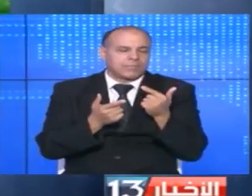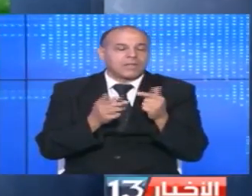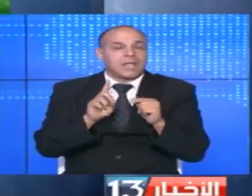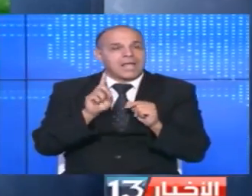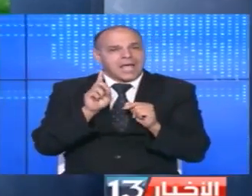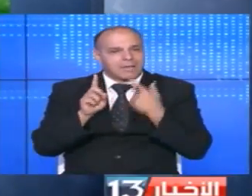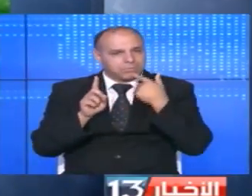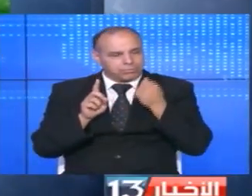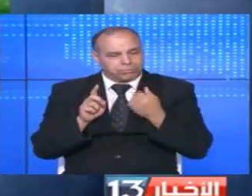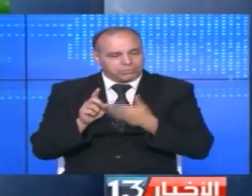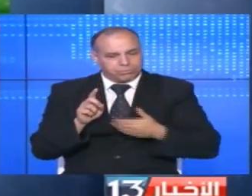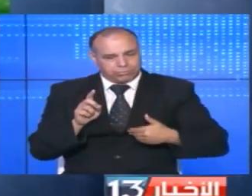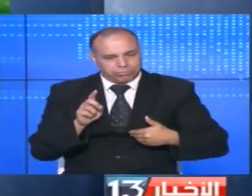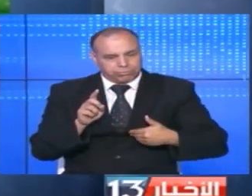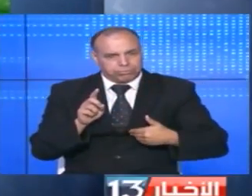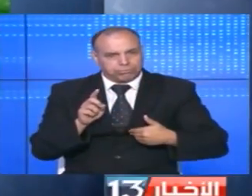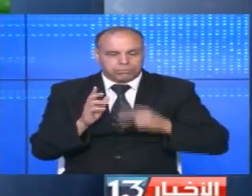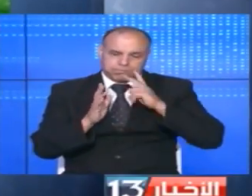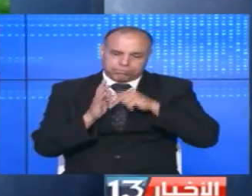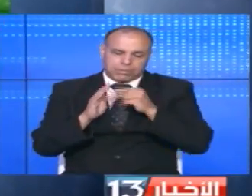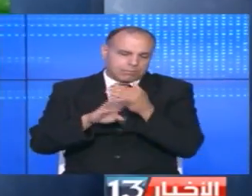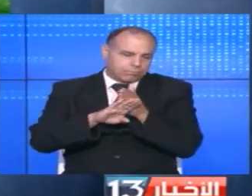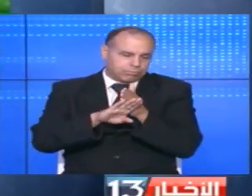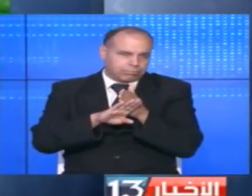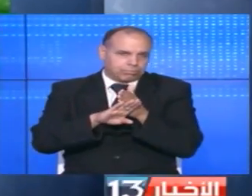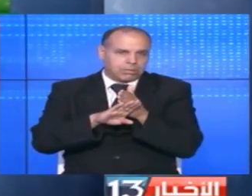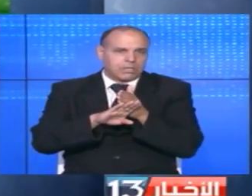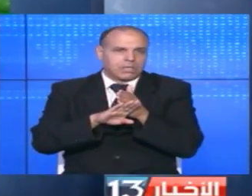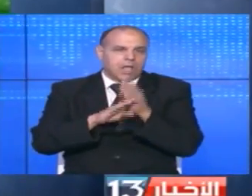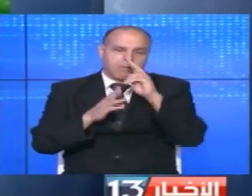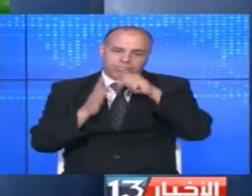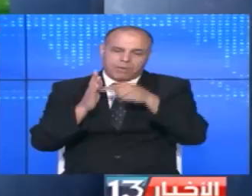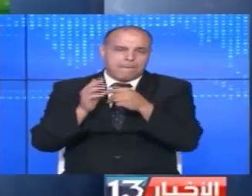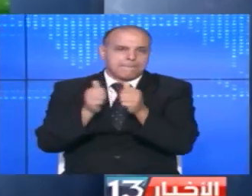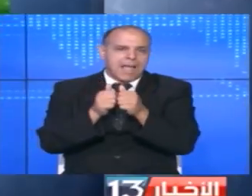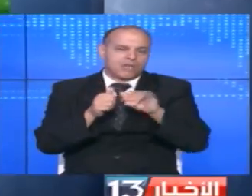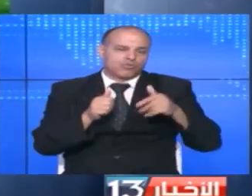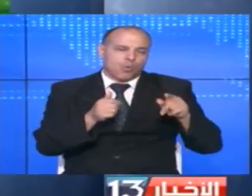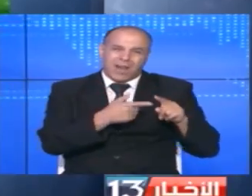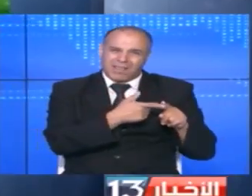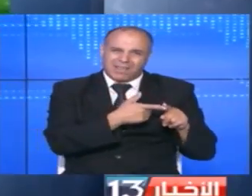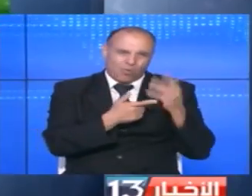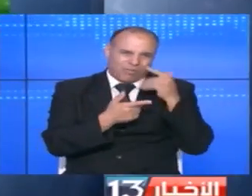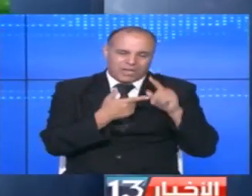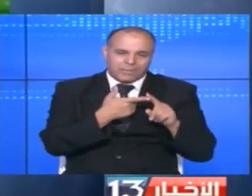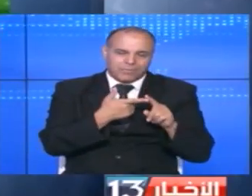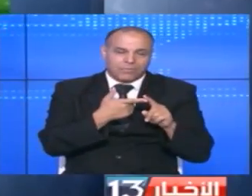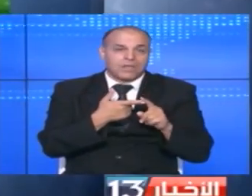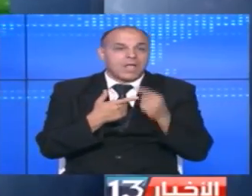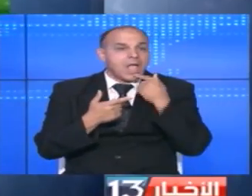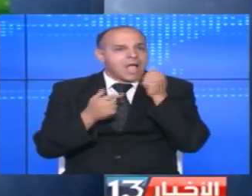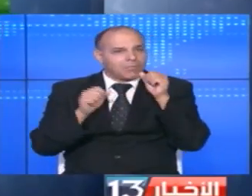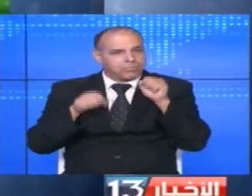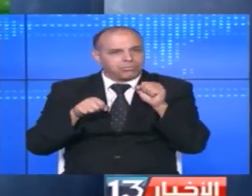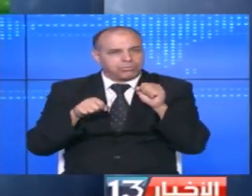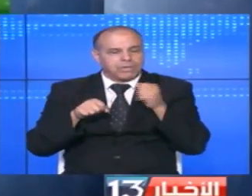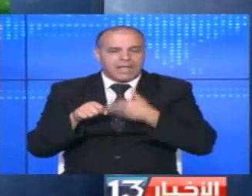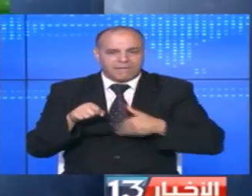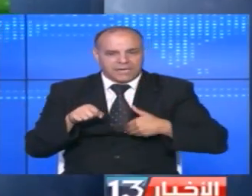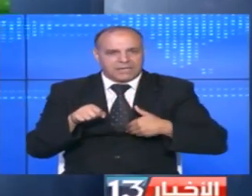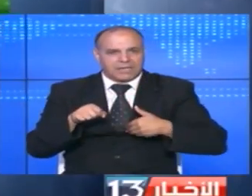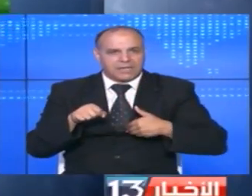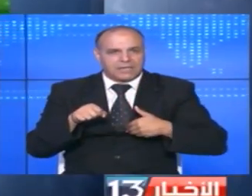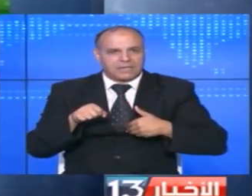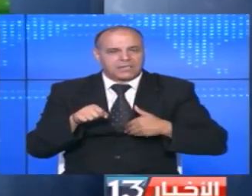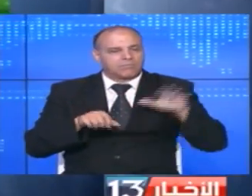الزام النادي بالتقاليد ب خلاص ما وقع تحريره في نص الاتفاق مع اللاعب وبذلك سيتمكن النادي الافريقي من